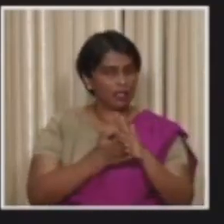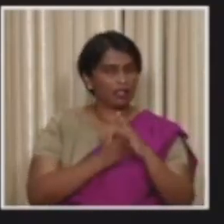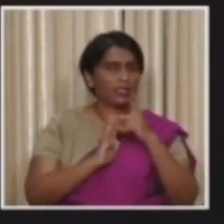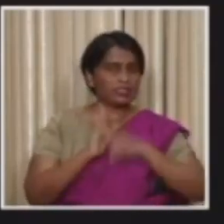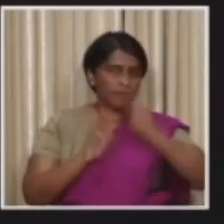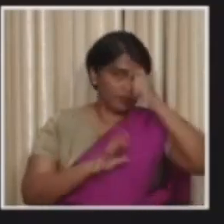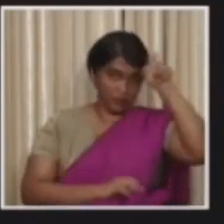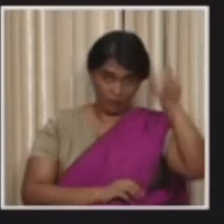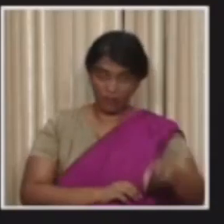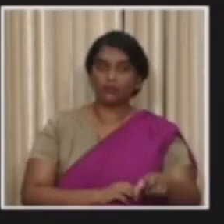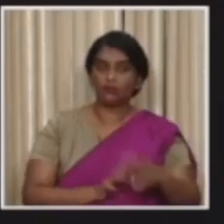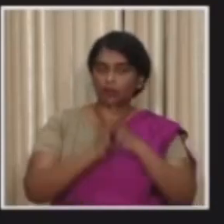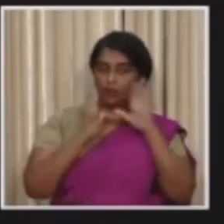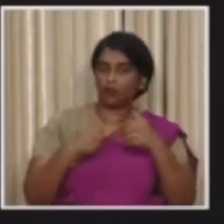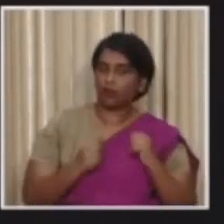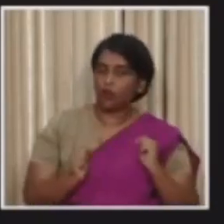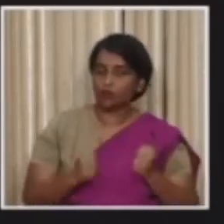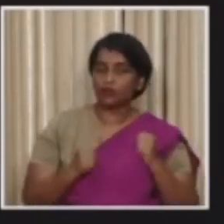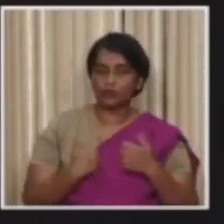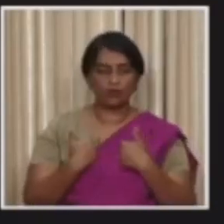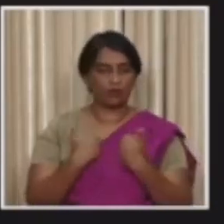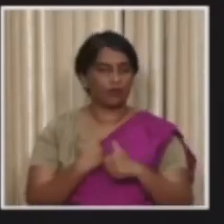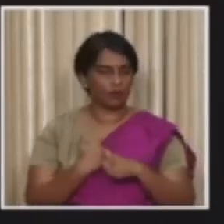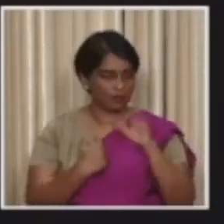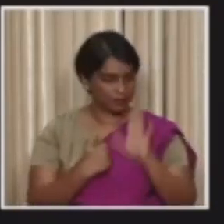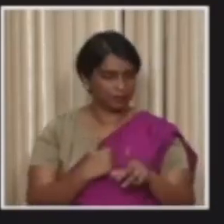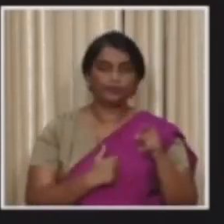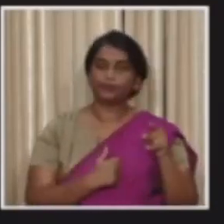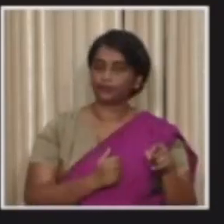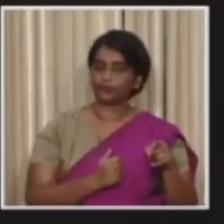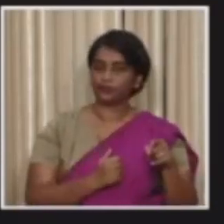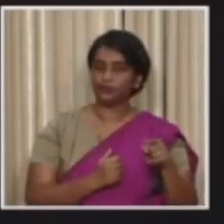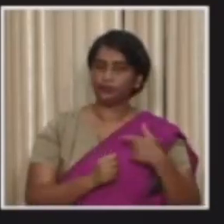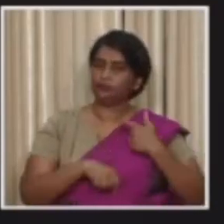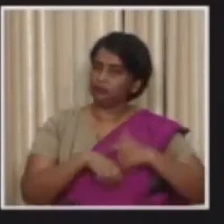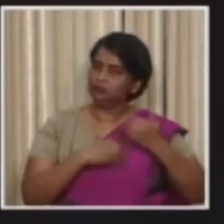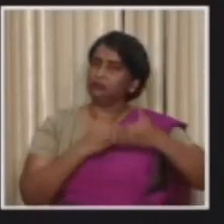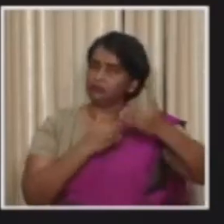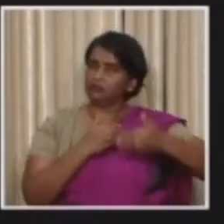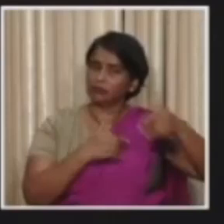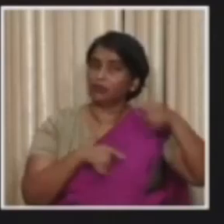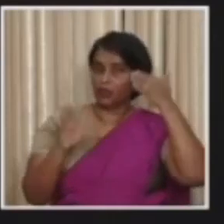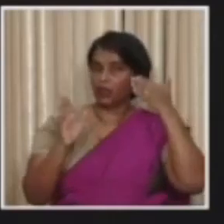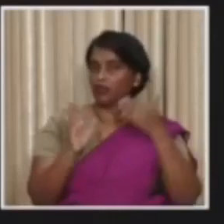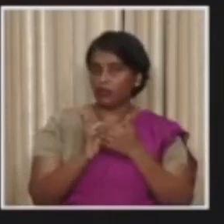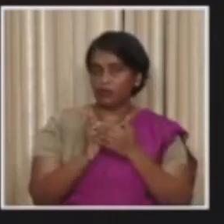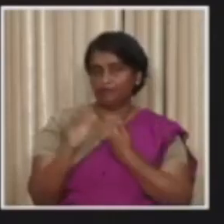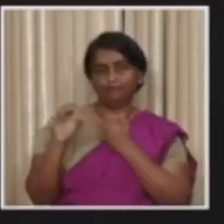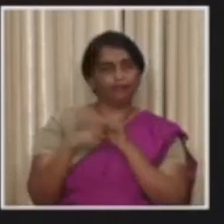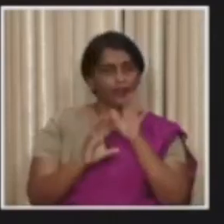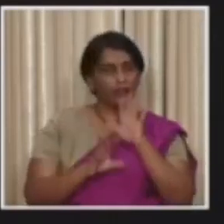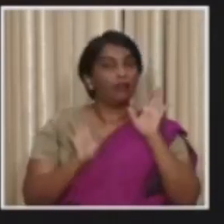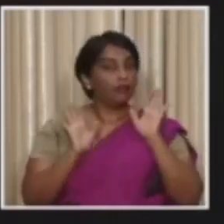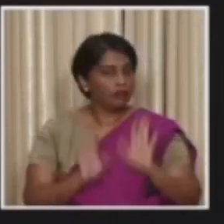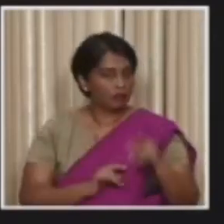ජයමාන්න මහතා විසින් විශාල ප්‍රයත්නයක් දරලා මේක සකස් කරලා තිබුණා. කාලයක් තිස්සේ ඌ මේ වෙනුවෙන් පෙනී ඉඳලා තිබුණා.